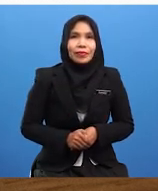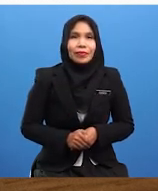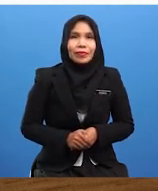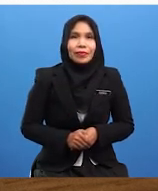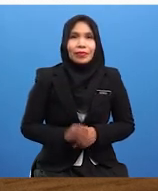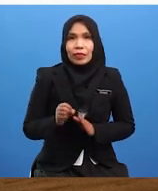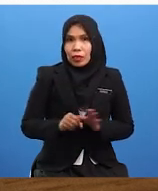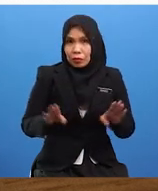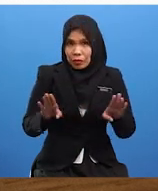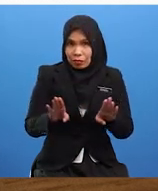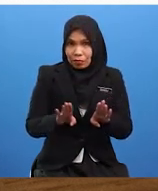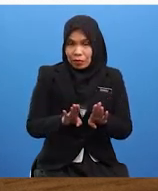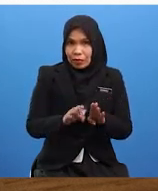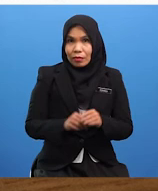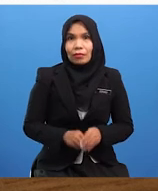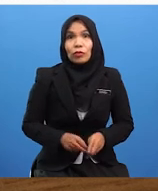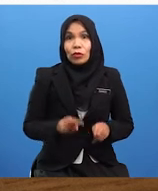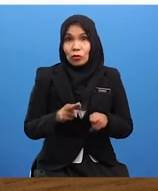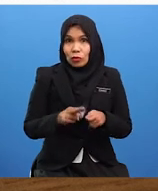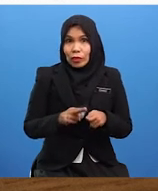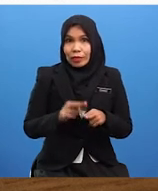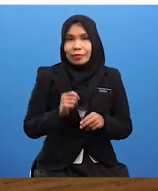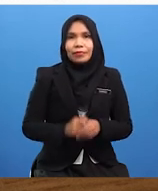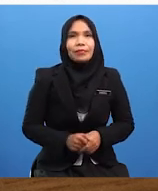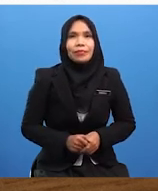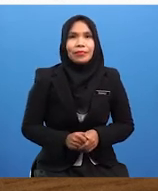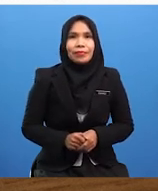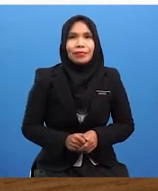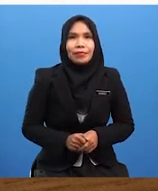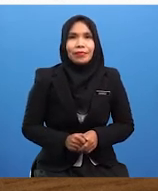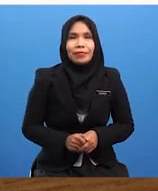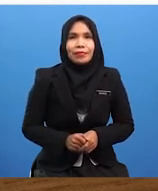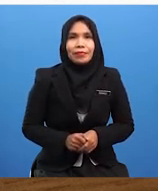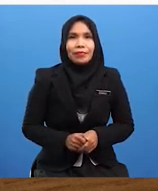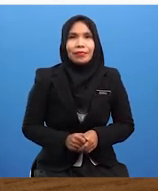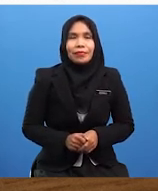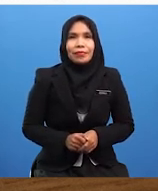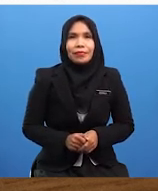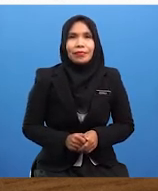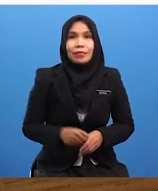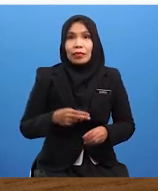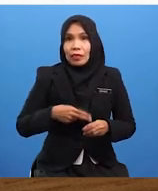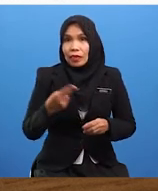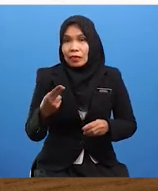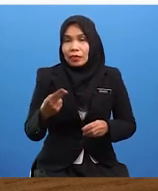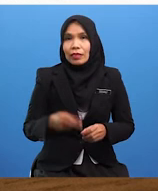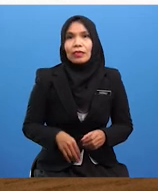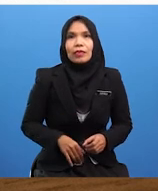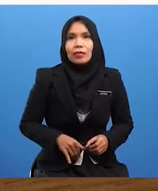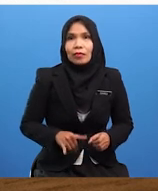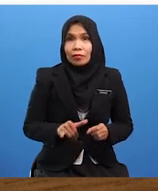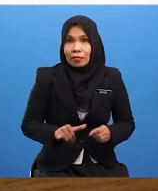Sebagai rumusannya, dapatlah kita simpulkan bahawa hasil karya seni cetakan